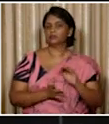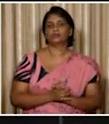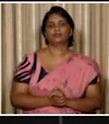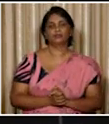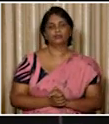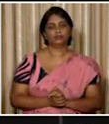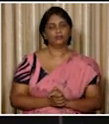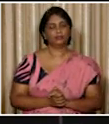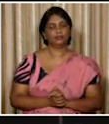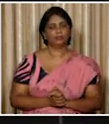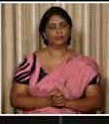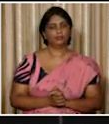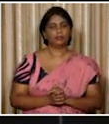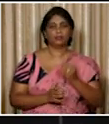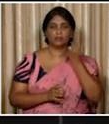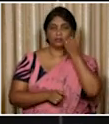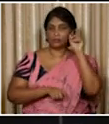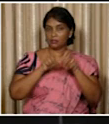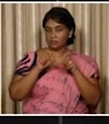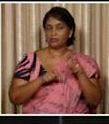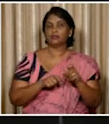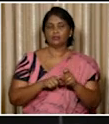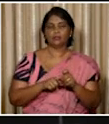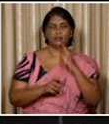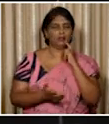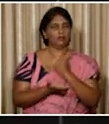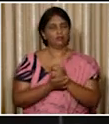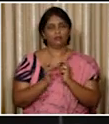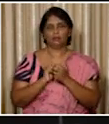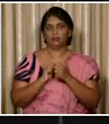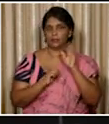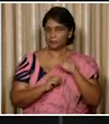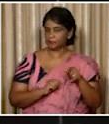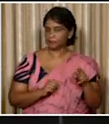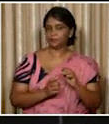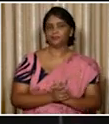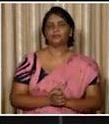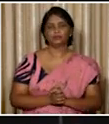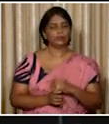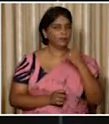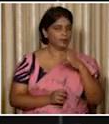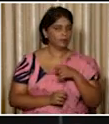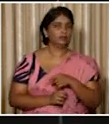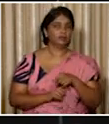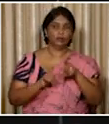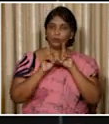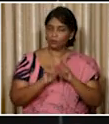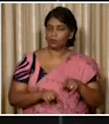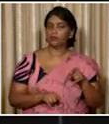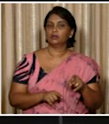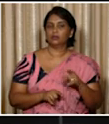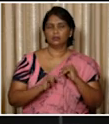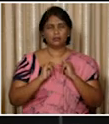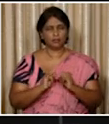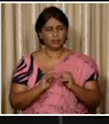செய்யப்படுவதில்லை. அவர்களுக்கான மருந்து வகைகள் வழங்கப்படுவதில்லை. இது ஒரு மிக மோசமான மனிதாபிமான பிரச்சனை. நான் இந்த